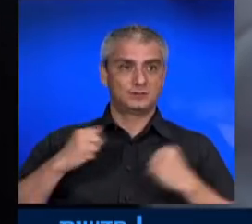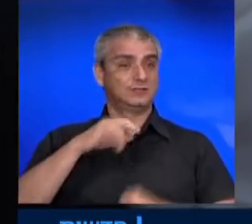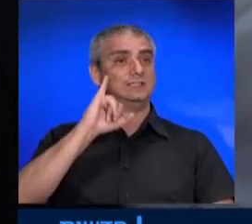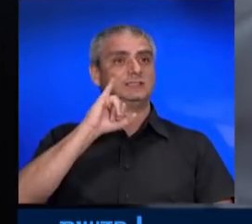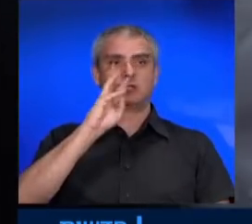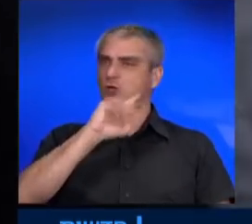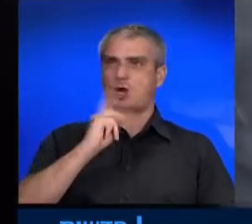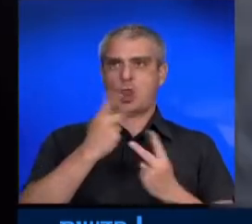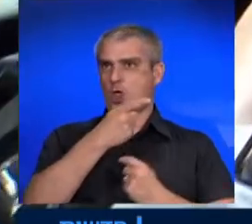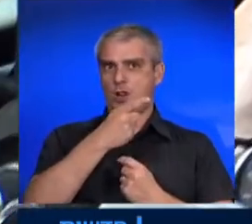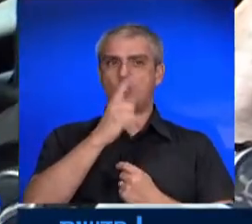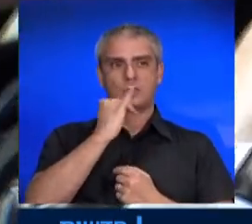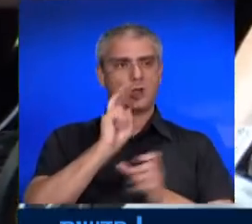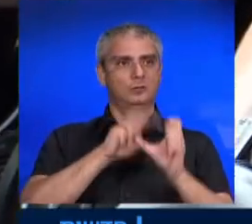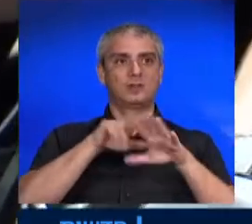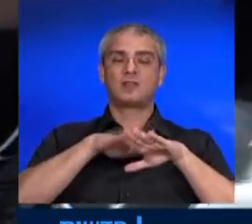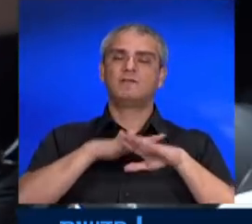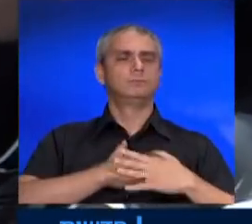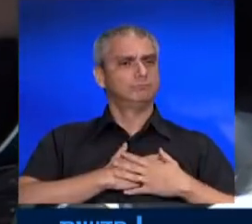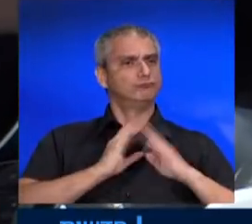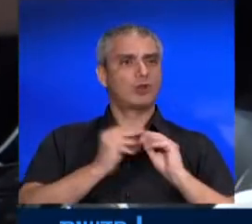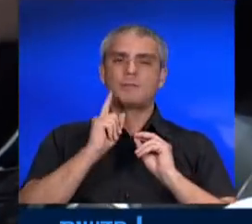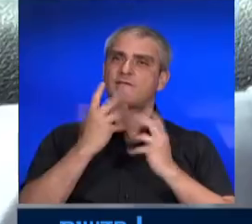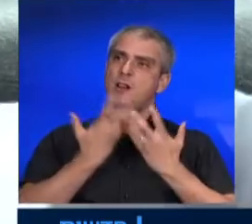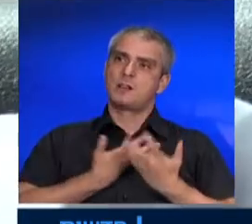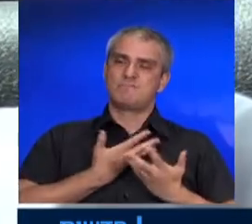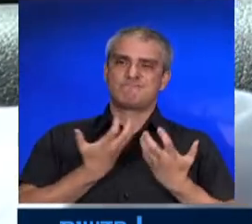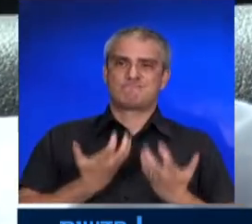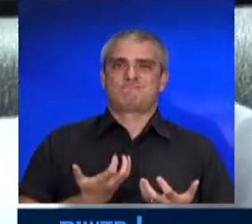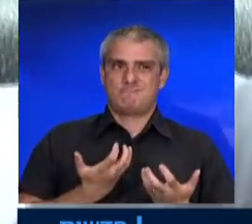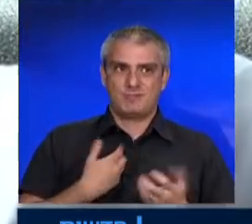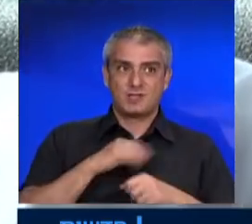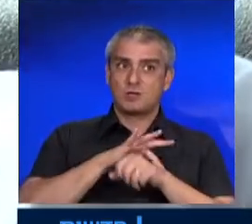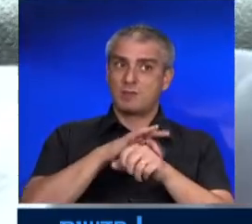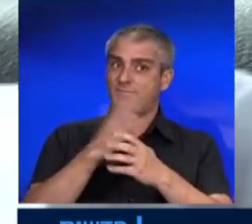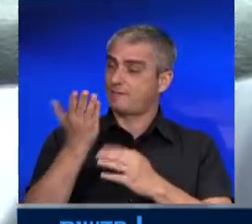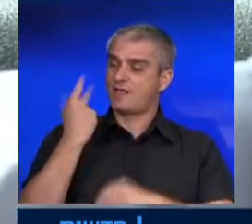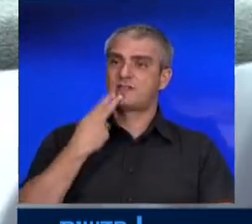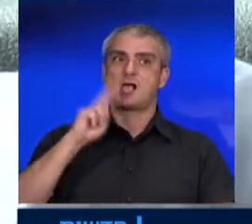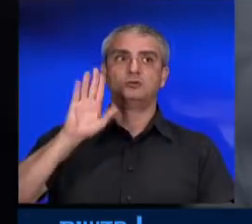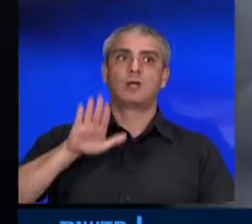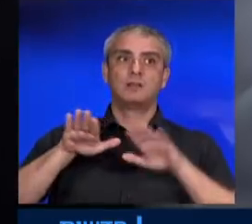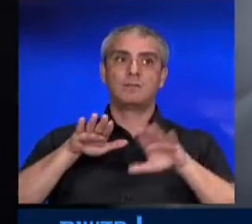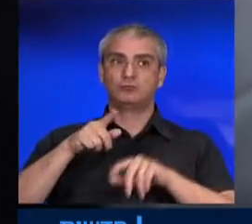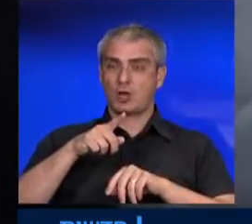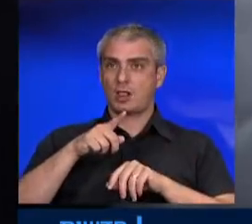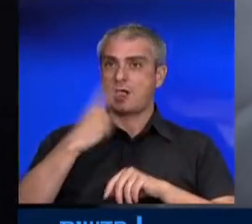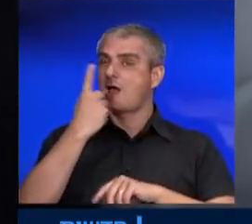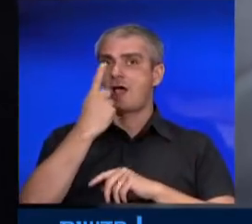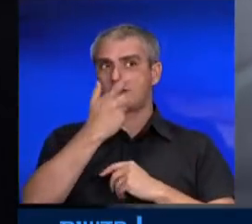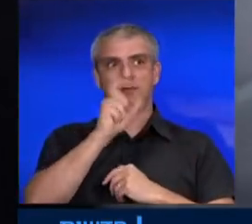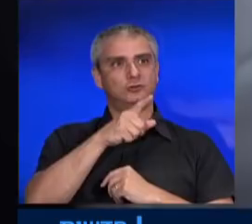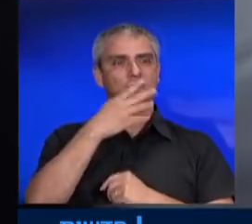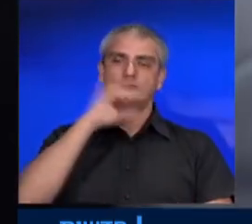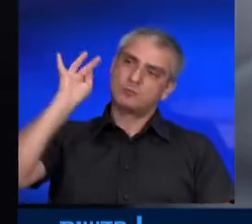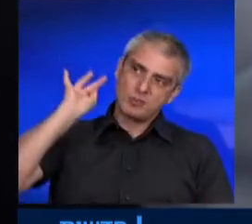קל. אמנם נכנס לתפקיד בלב שלם אבל כבד. אנחנו מלווים אותו לפני השבעת הממשלה, אחד הקולות שיצאו נגד